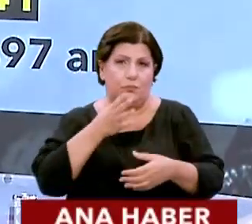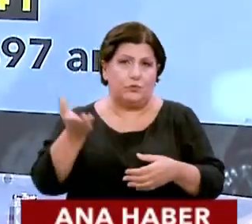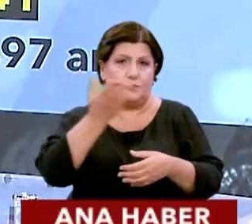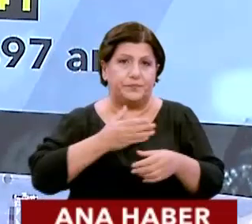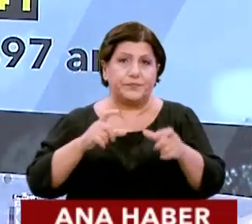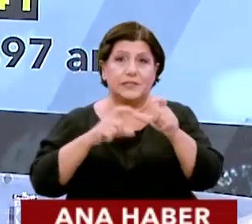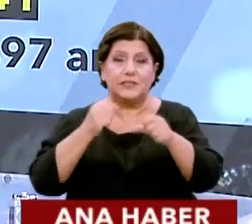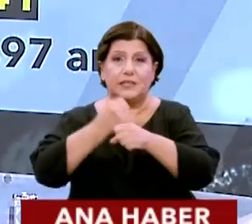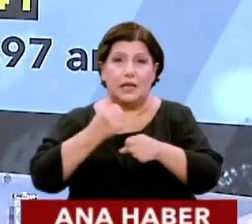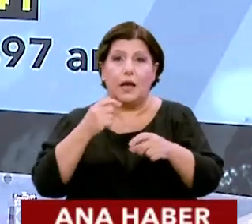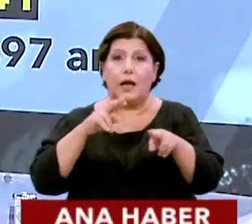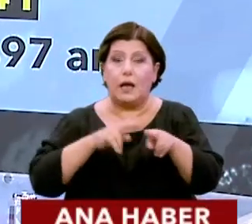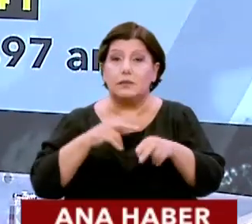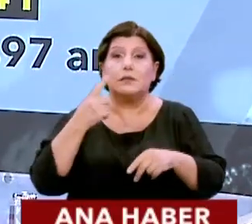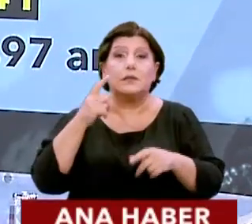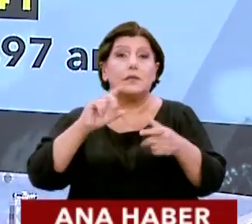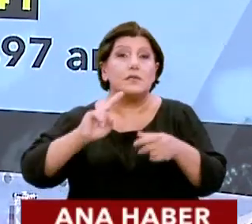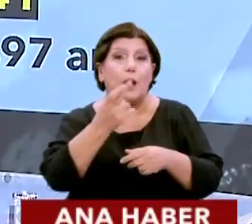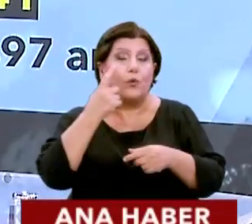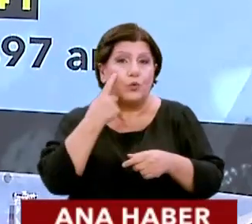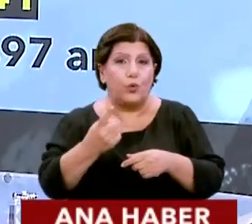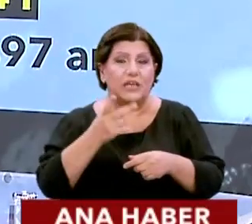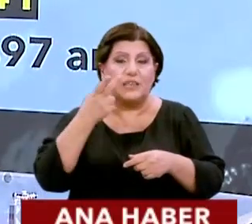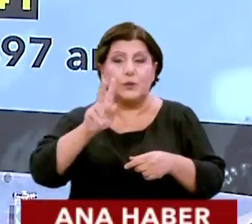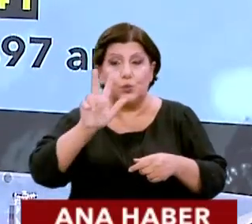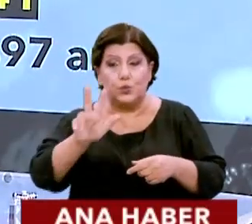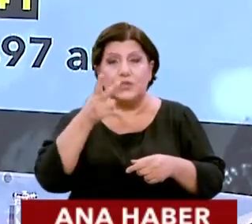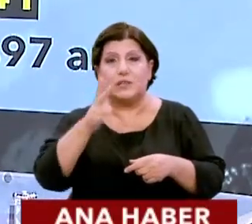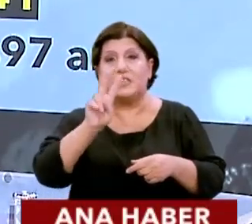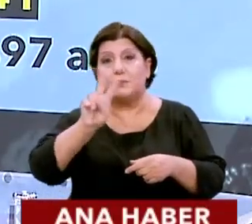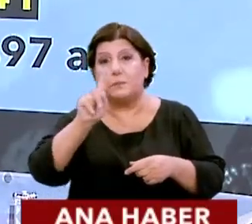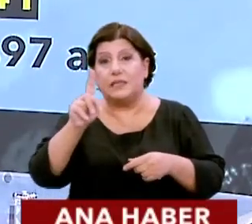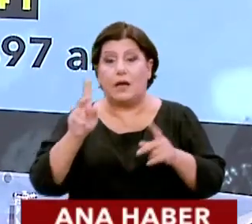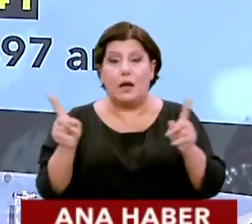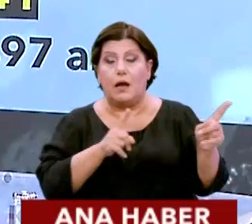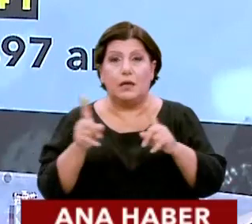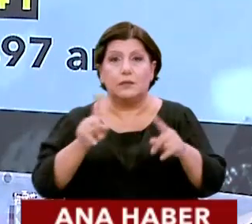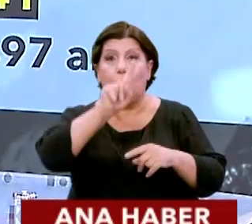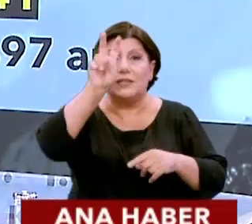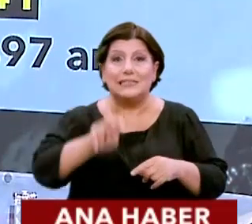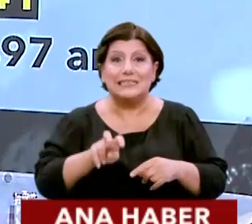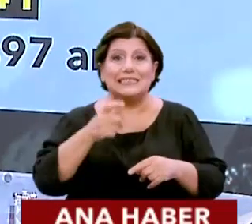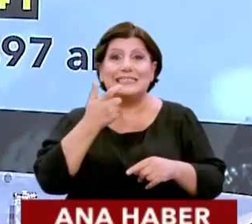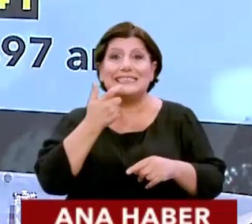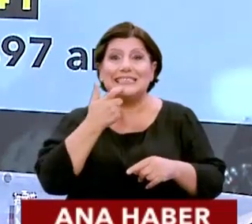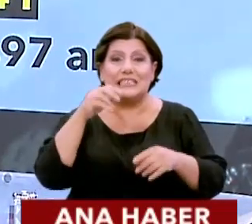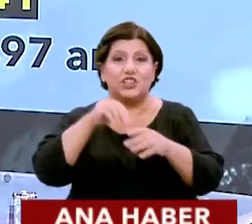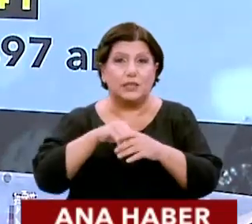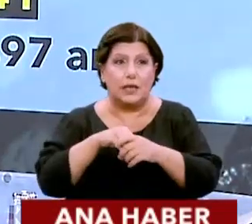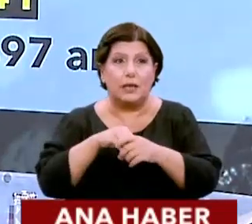SGK'nın raporuna göre 2003 2021 arası 18 yılda